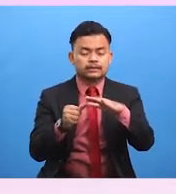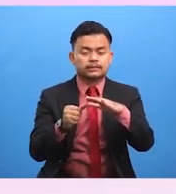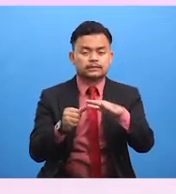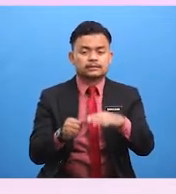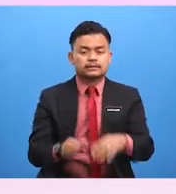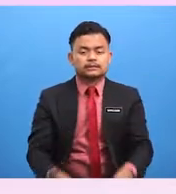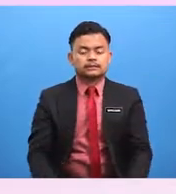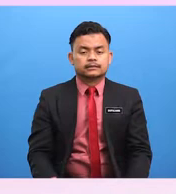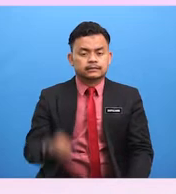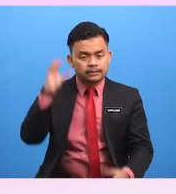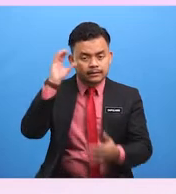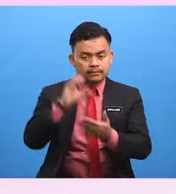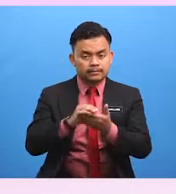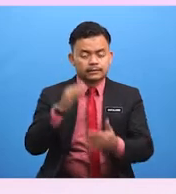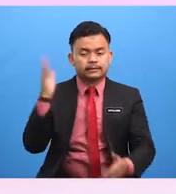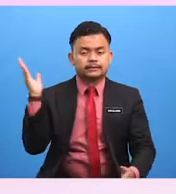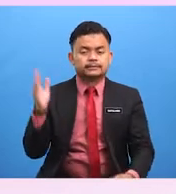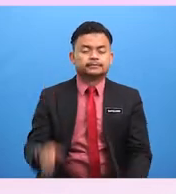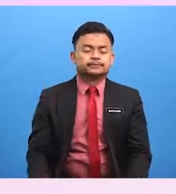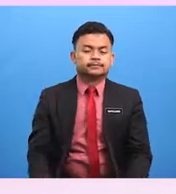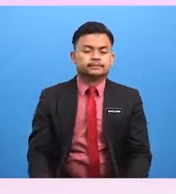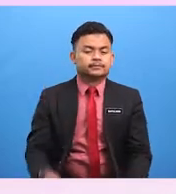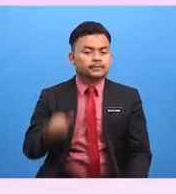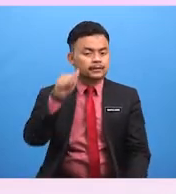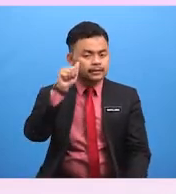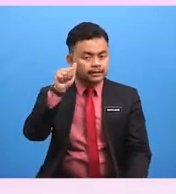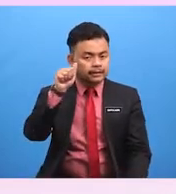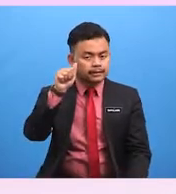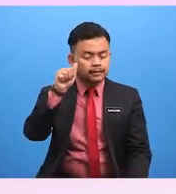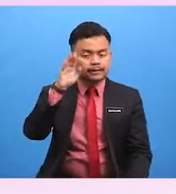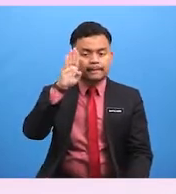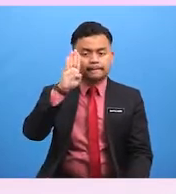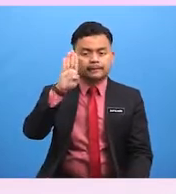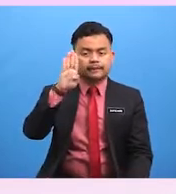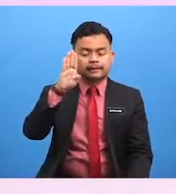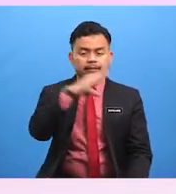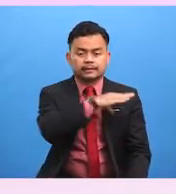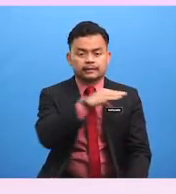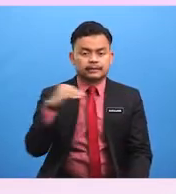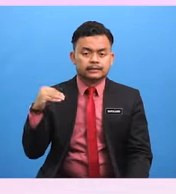A, objek B dan juga objek C.